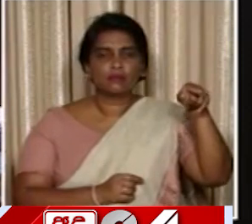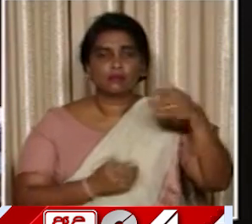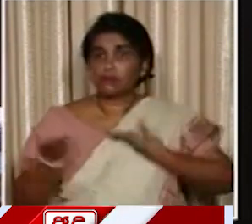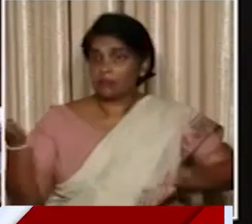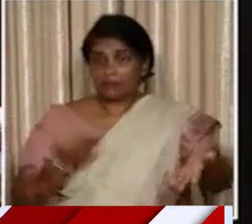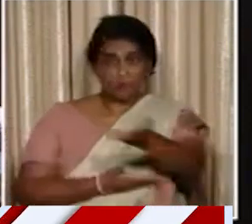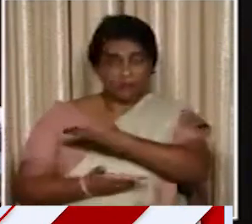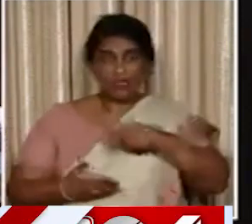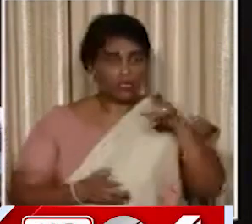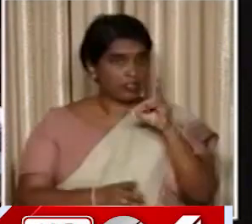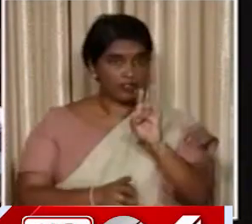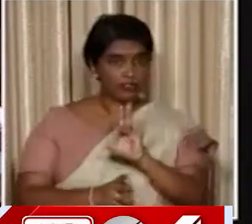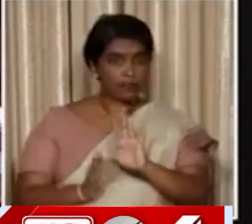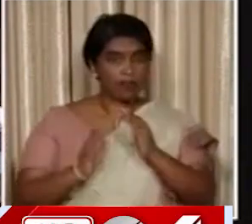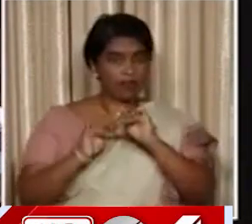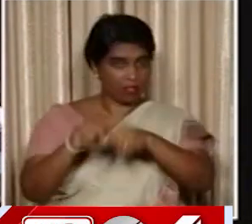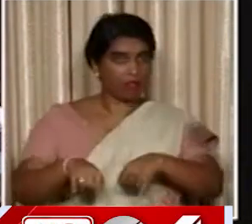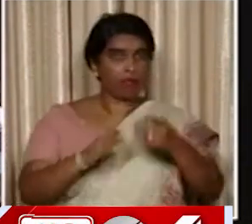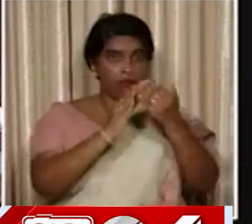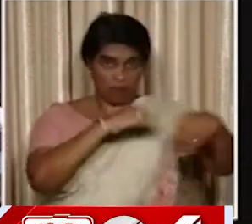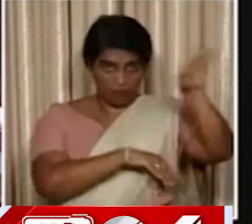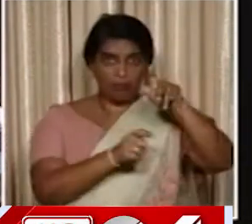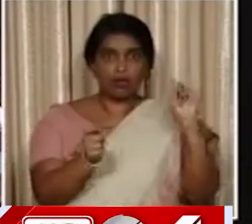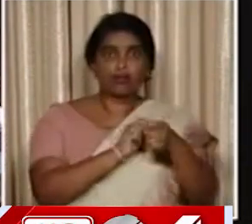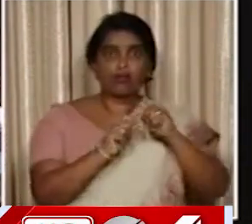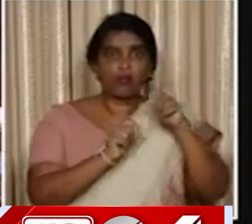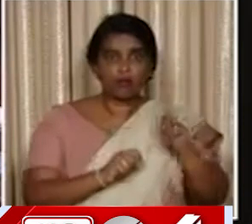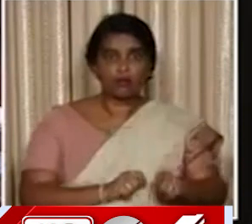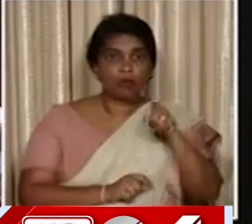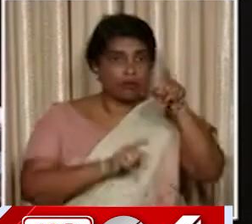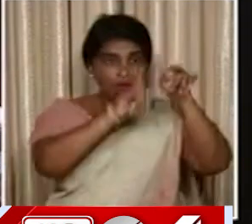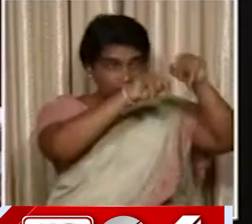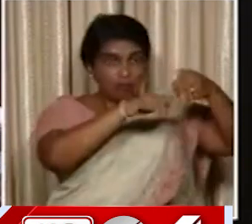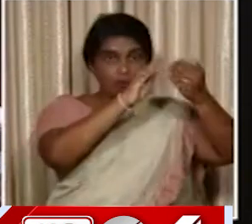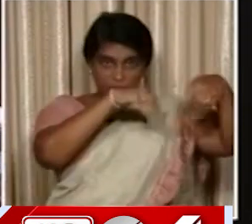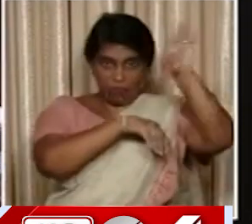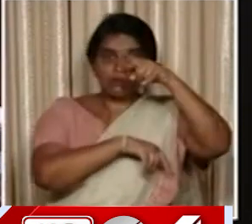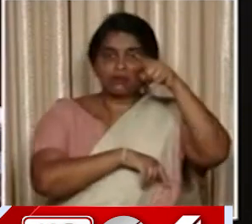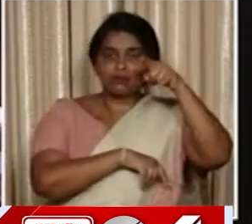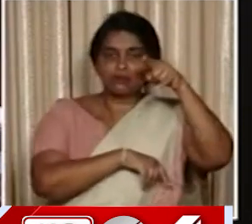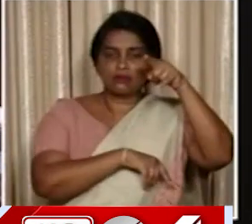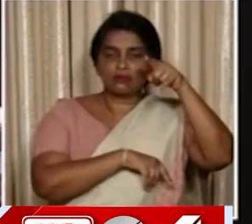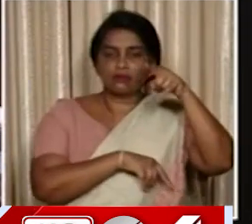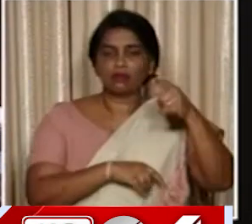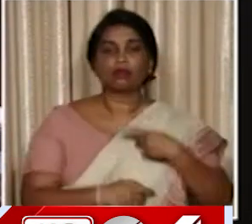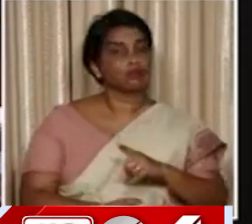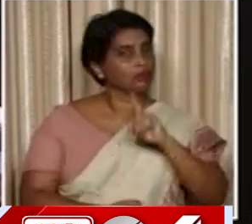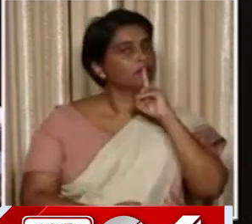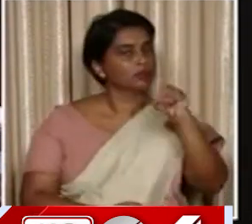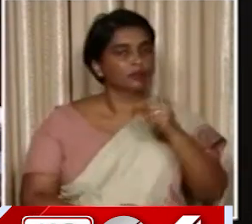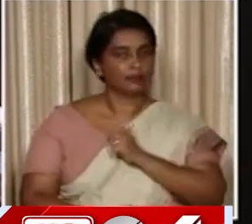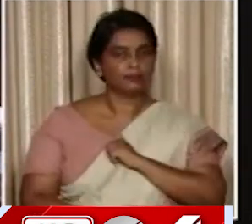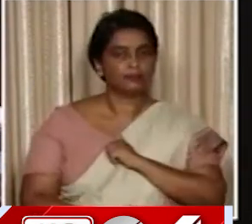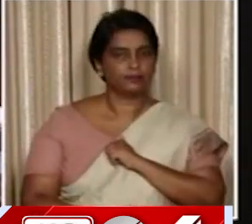ready? Mee desi visi bahar ready ahilin tu tiende. Mee butuh mangga ready ahilin tu tiende. Mangga butuh mangga kaya na kamera.